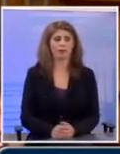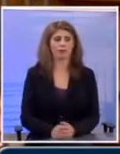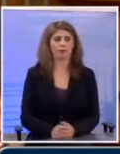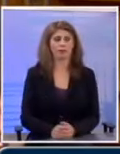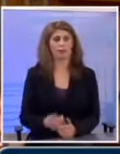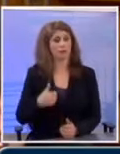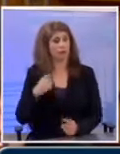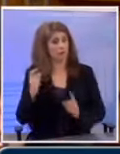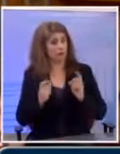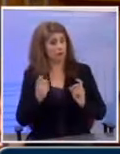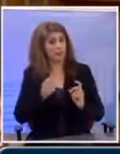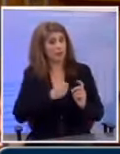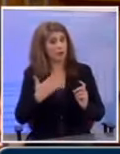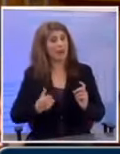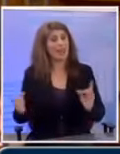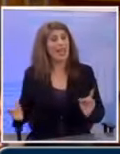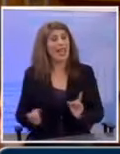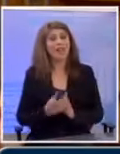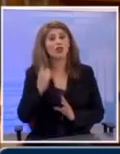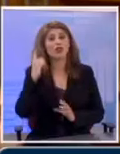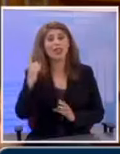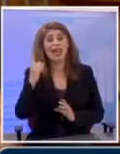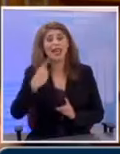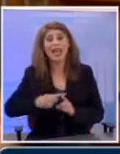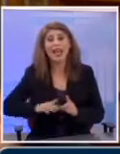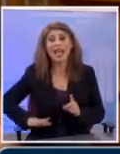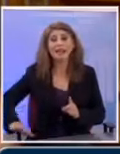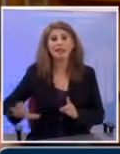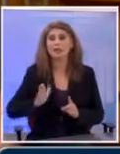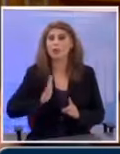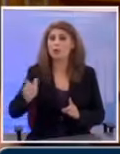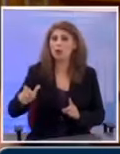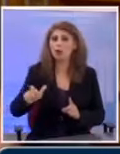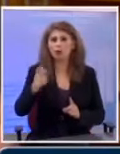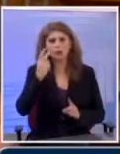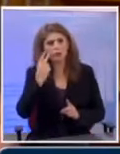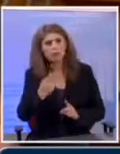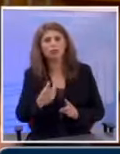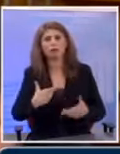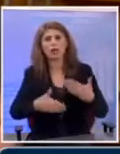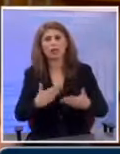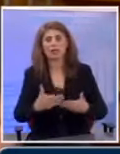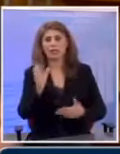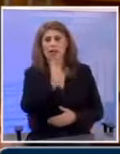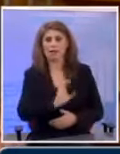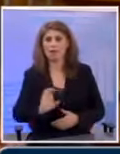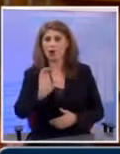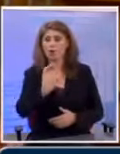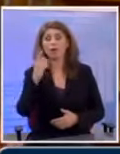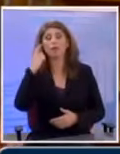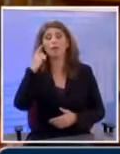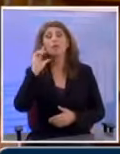Πιστεύετε ότι υπάρχει έστω και ένας Έλληνας, αλλά όχι μόνο Έλληνας, πολίτης που παρακολουθεί τις εξελίξεις στην Ευρώπη,